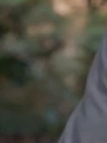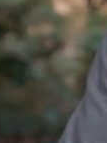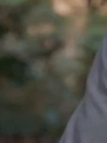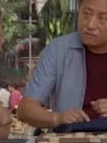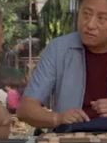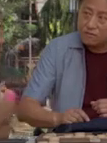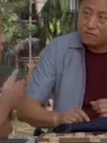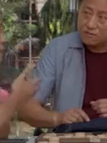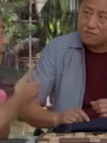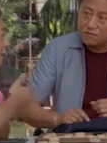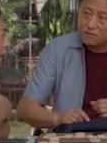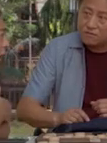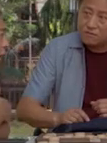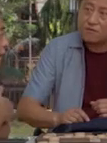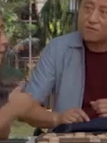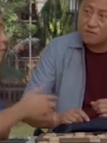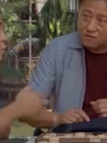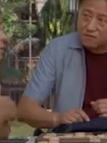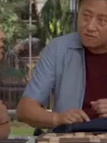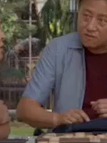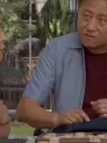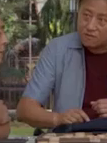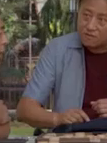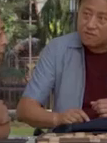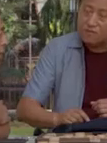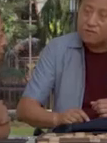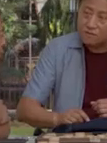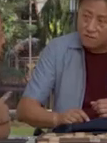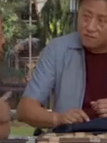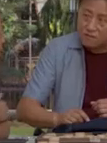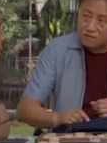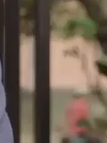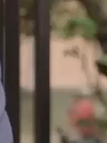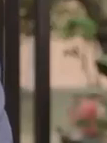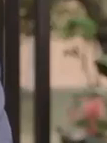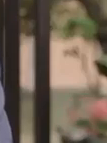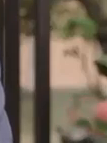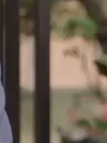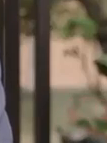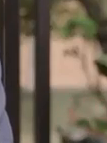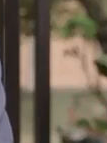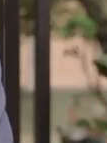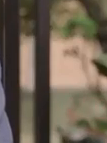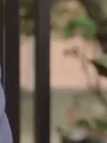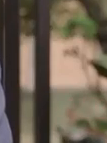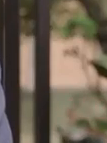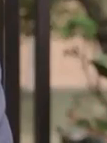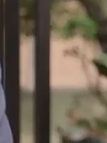分配，比如地方医疗、更多的政府席位。想要给自己发声啊，